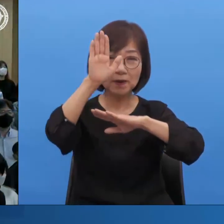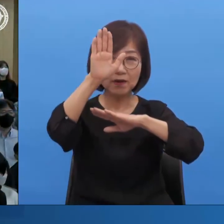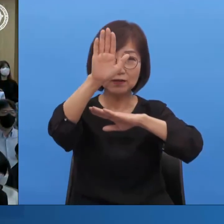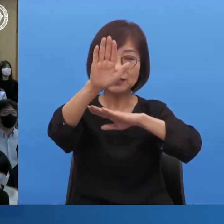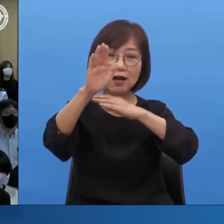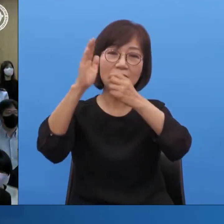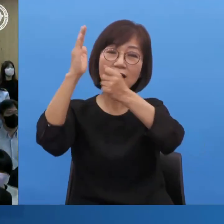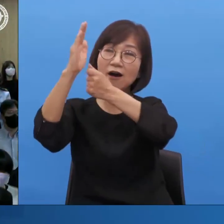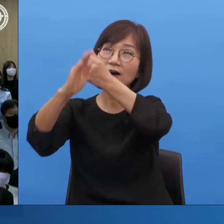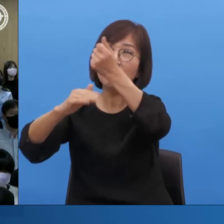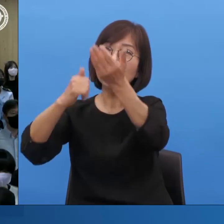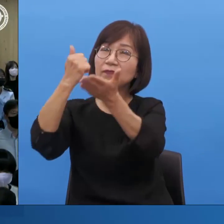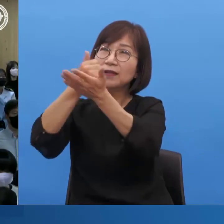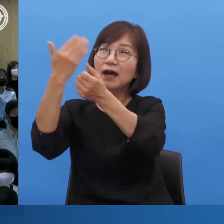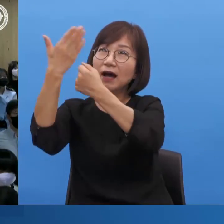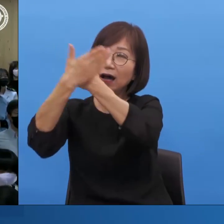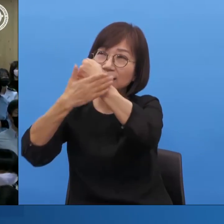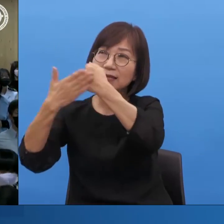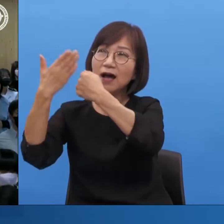넘어서